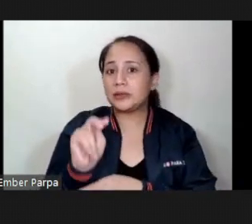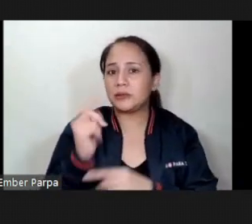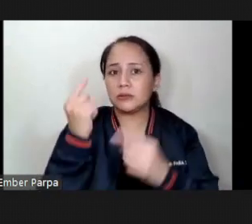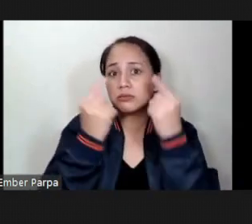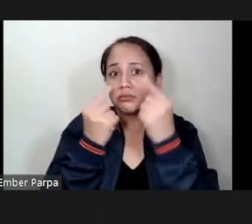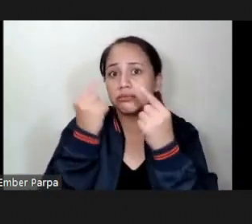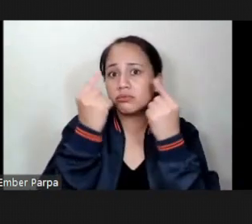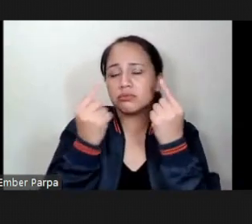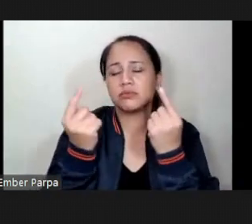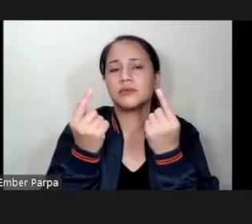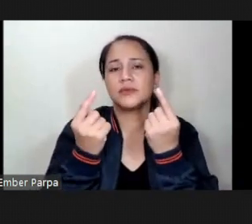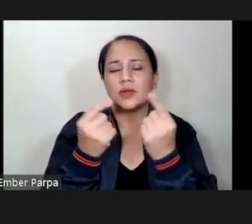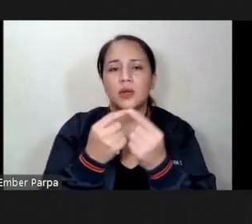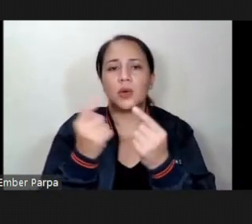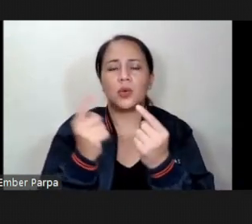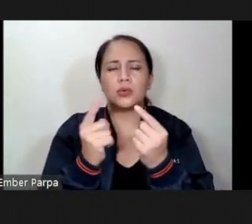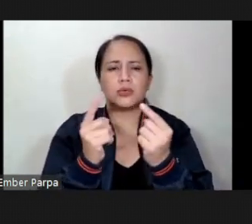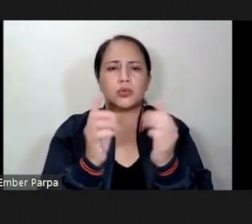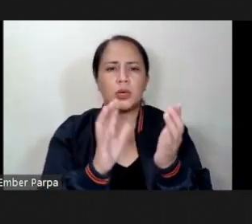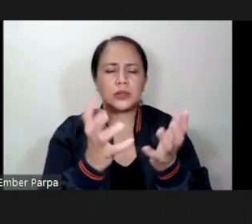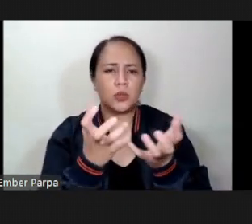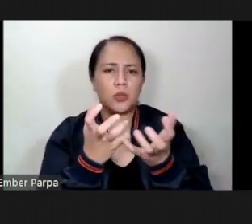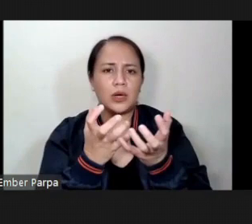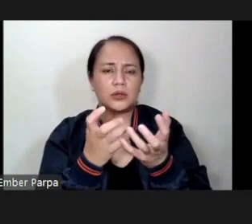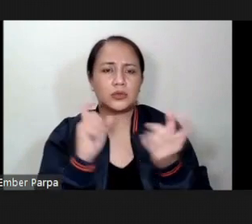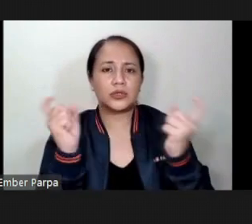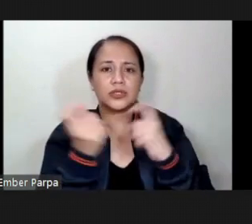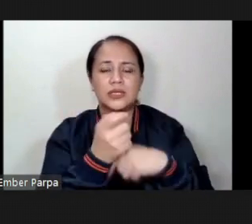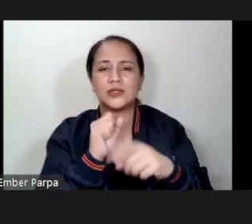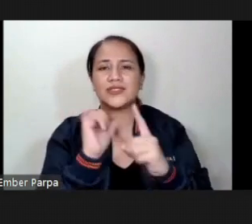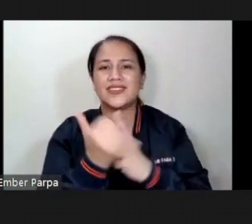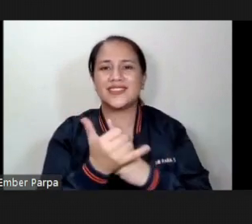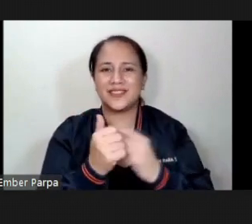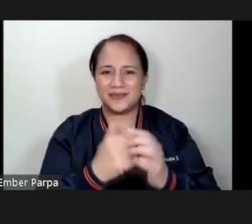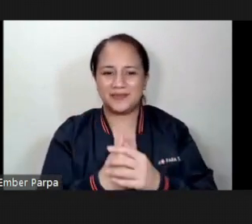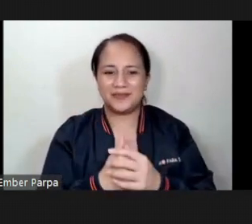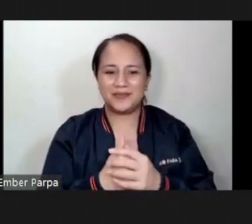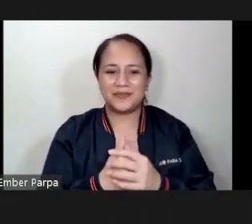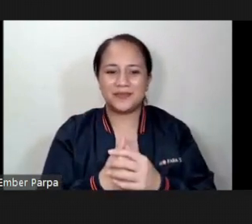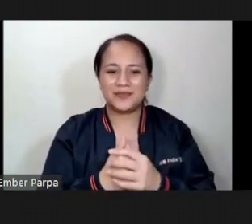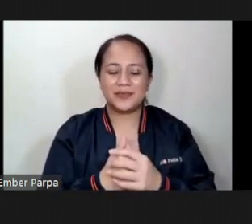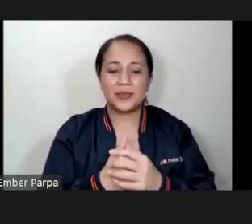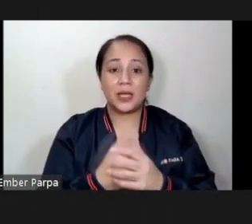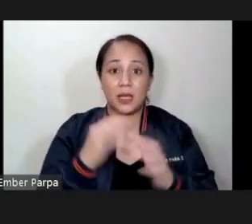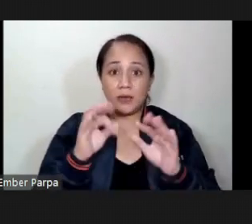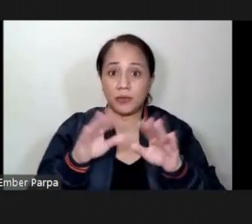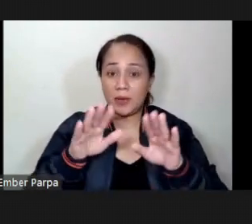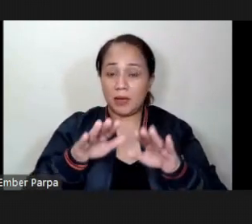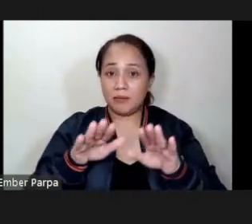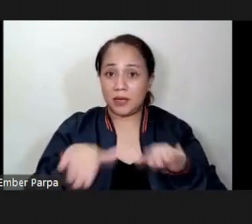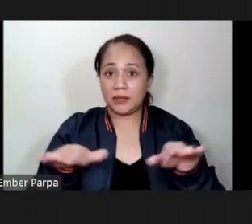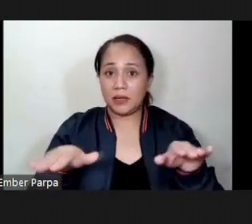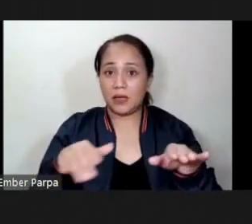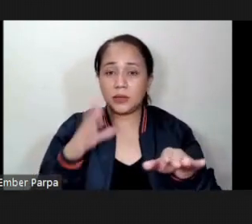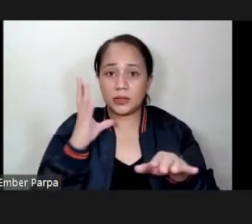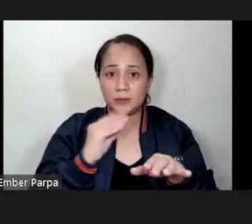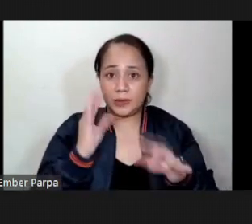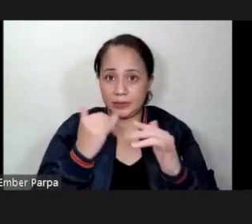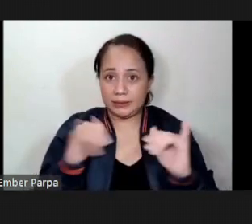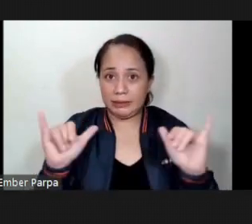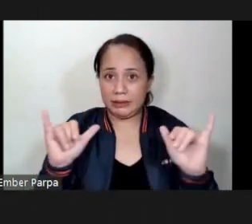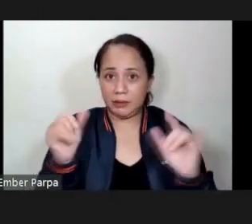and the way they wanted to change the society. Of course, hanggat may bata pa kasi na nararanasan yung